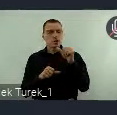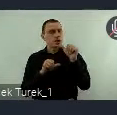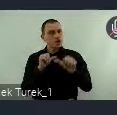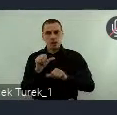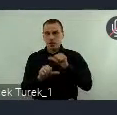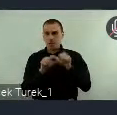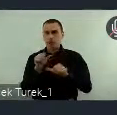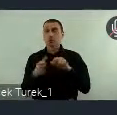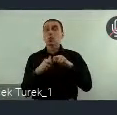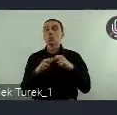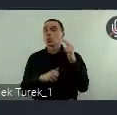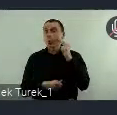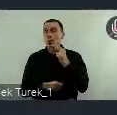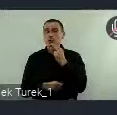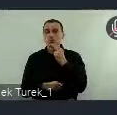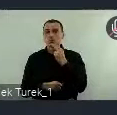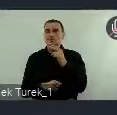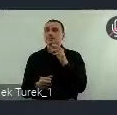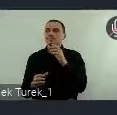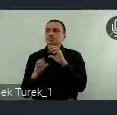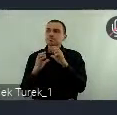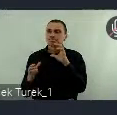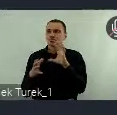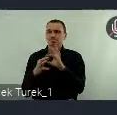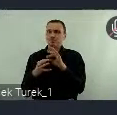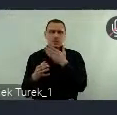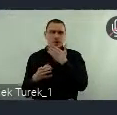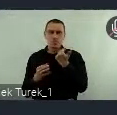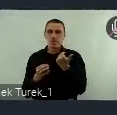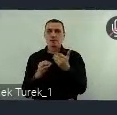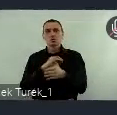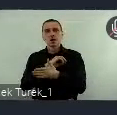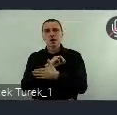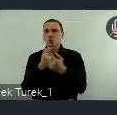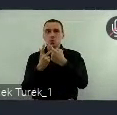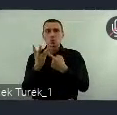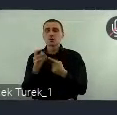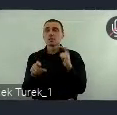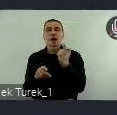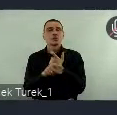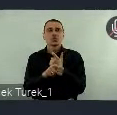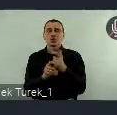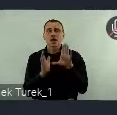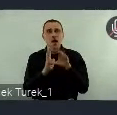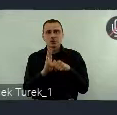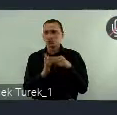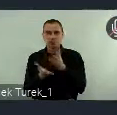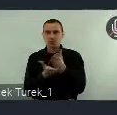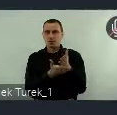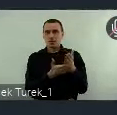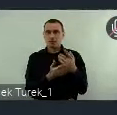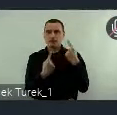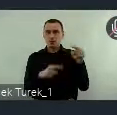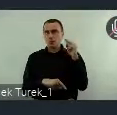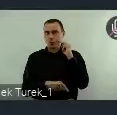głuchych że one są pozbawione bardzo wielu form wsparcia proponowanych przez państwo przez miasta i tak dalej no przez jednostki